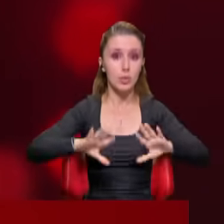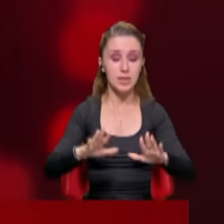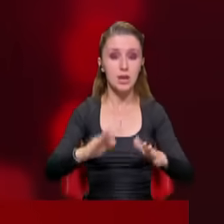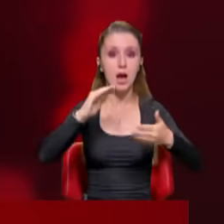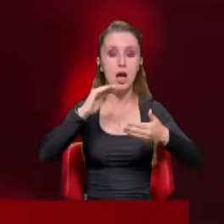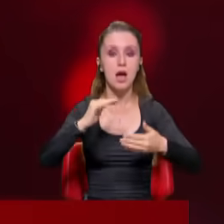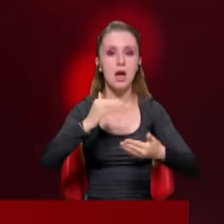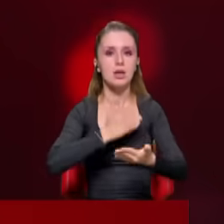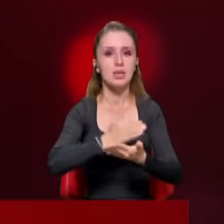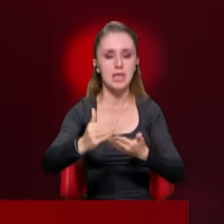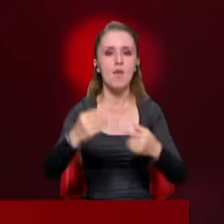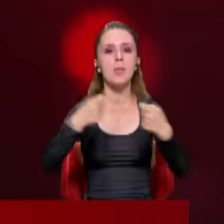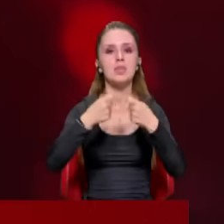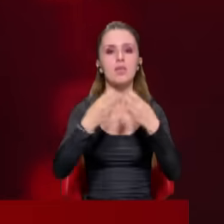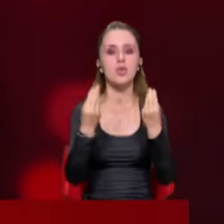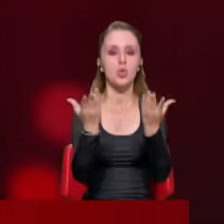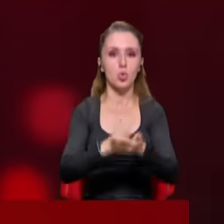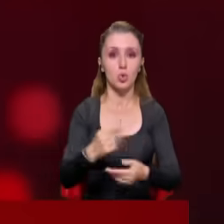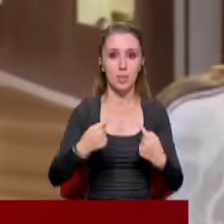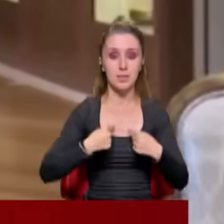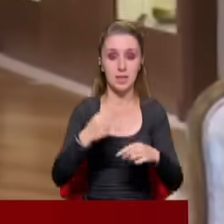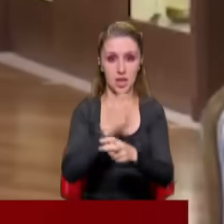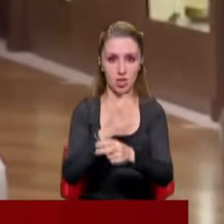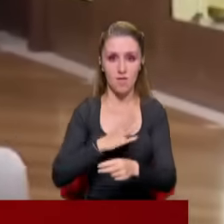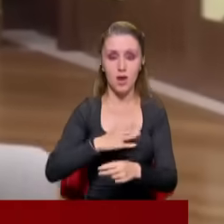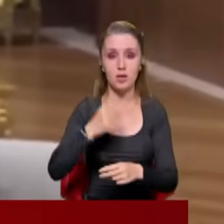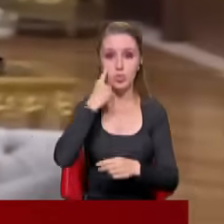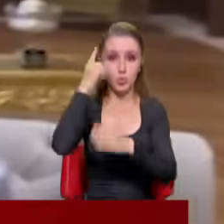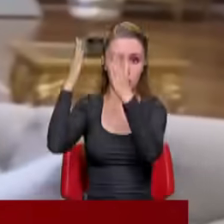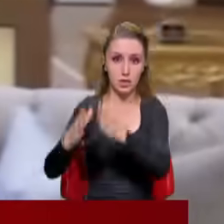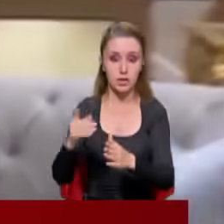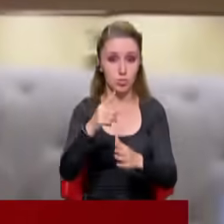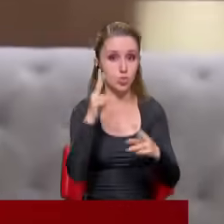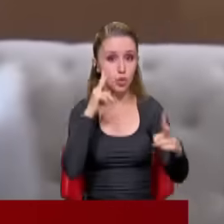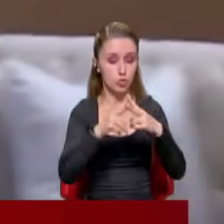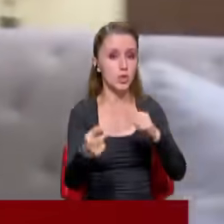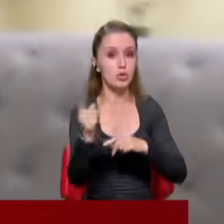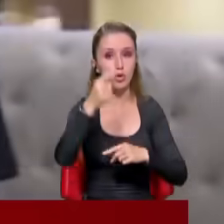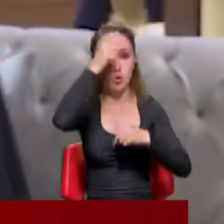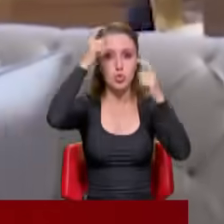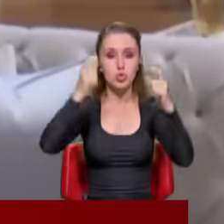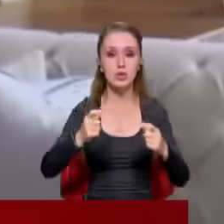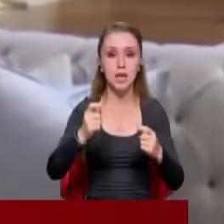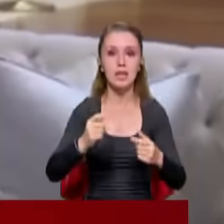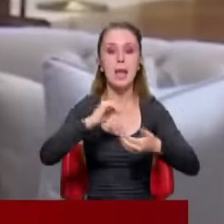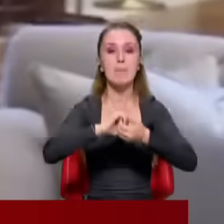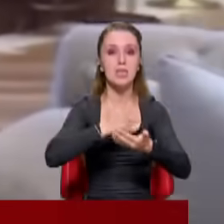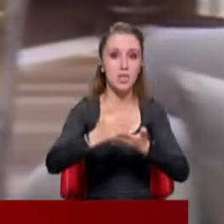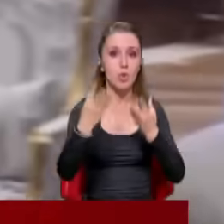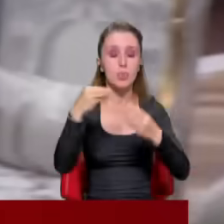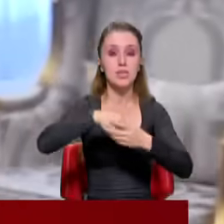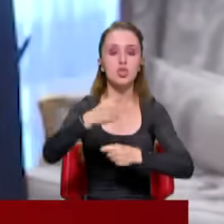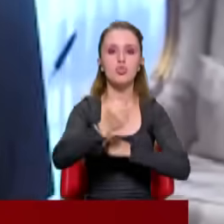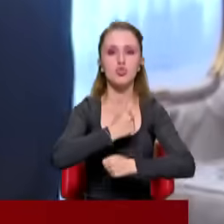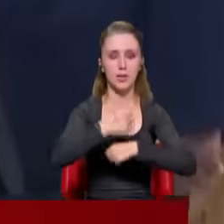kalıcı bir savaş bölgede ve istikrarsızlık bizleri bekliyor Erdoğan Haniye görüşmesinden sonra Türkiye'nin kalıcı barış için mücadele